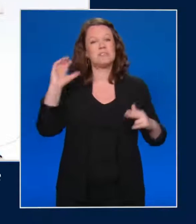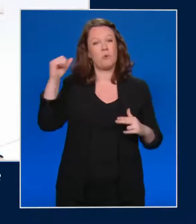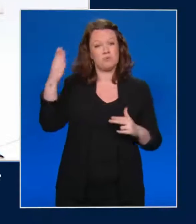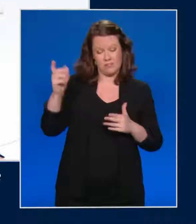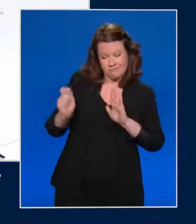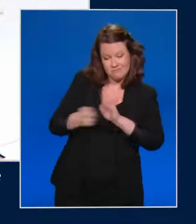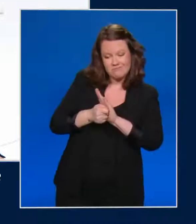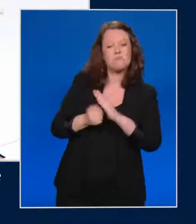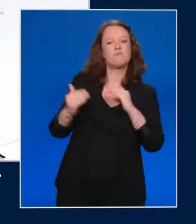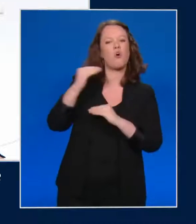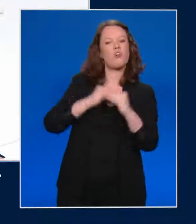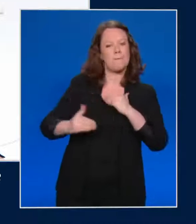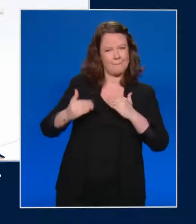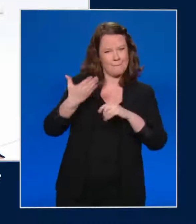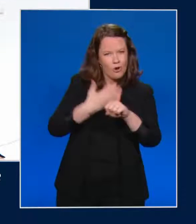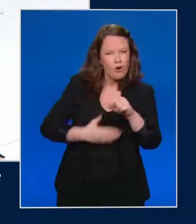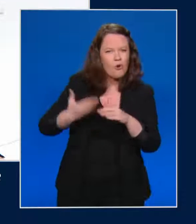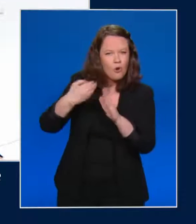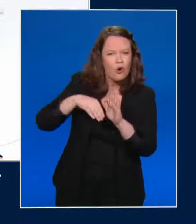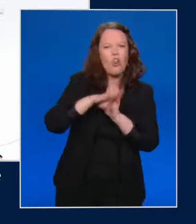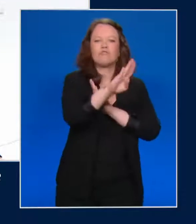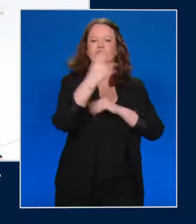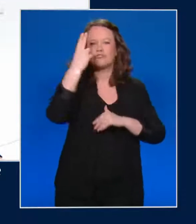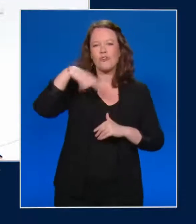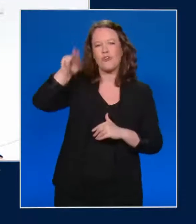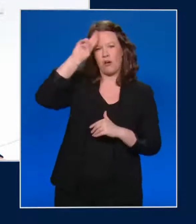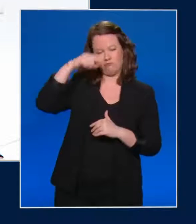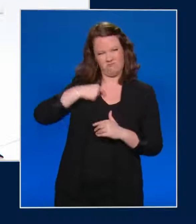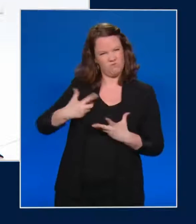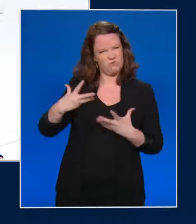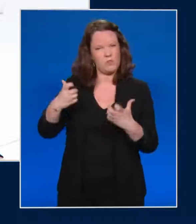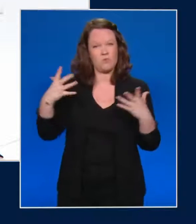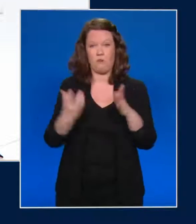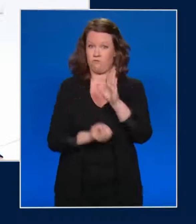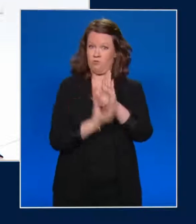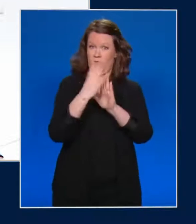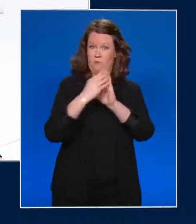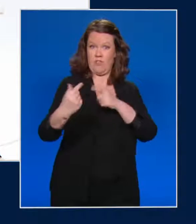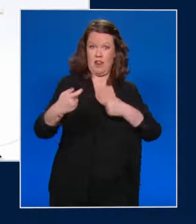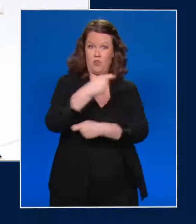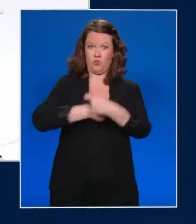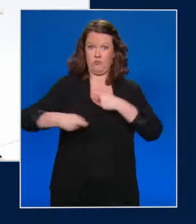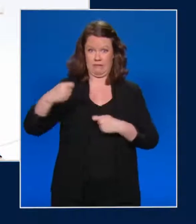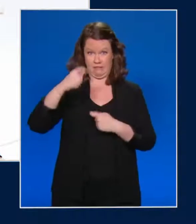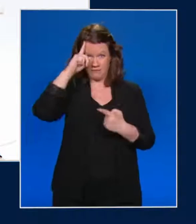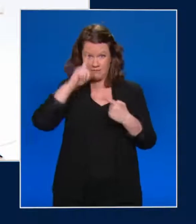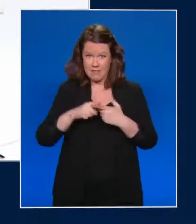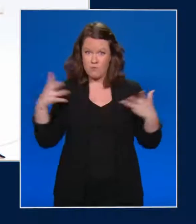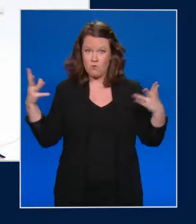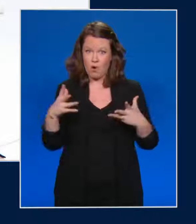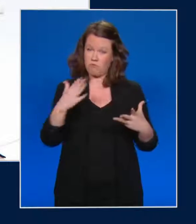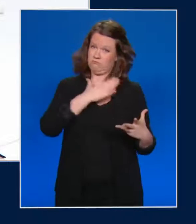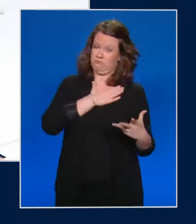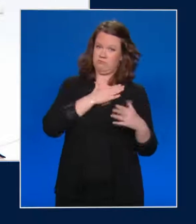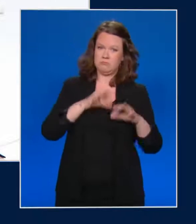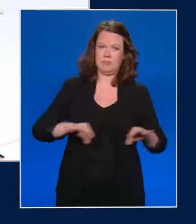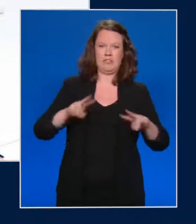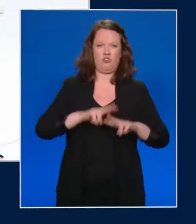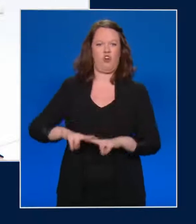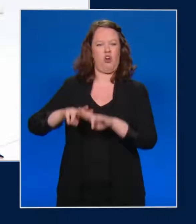nous devrons promouvoir un nouveau modèle économique fondé sur l'indépendance et le progrès puissance énergétique